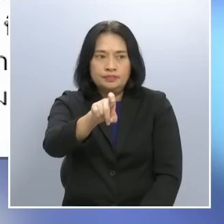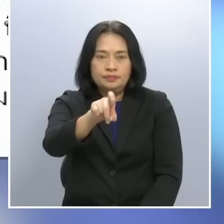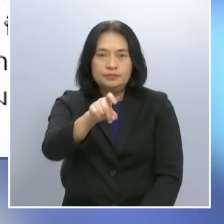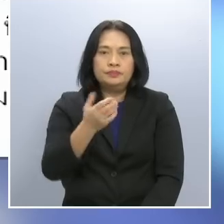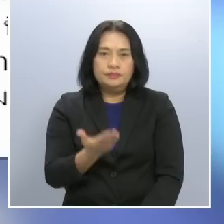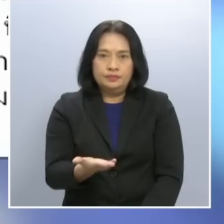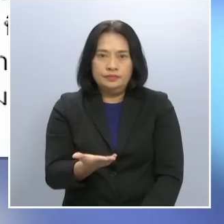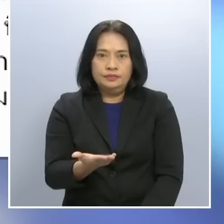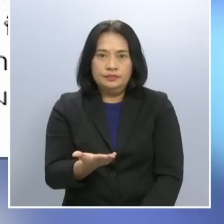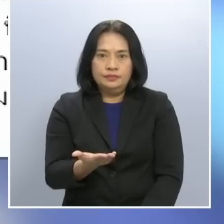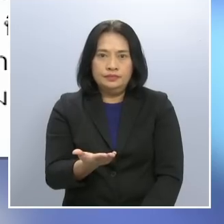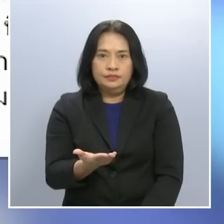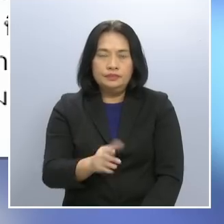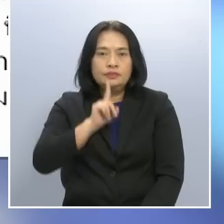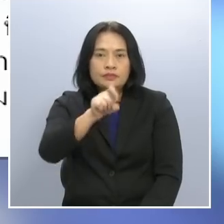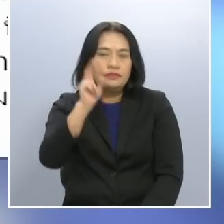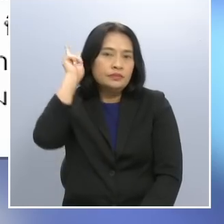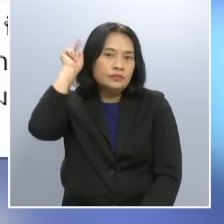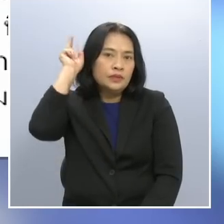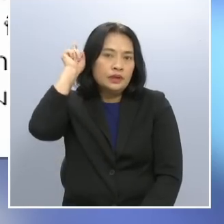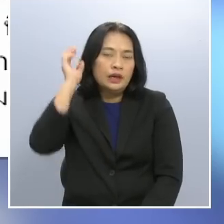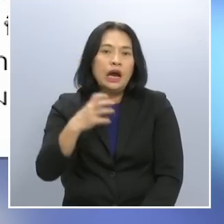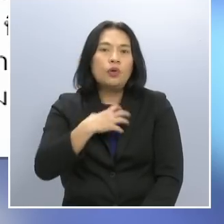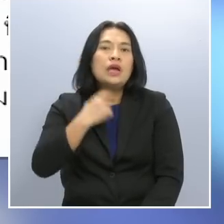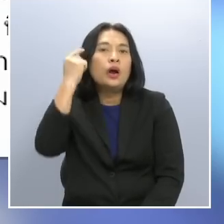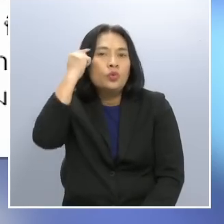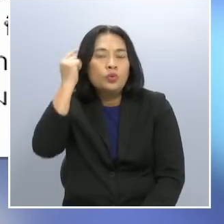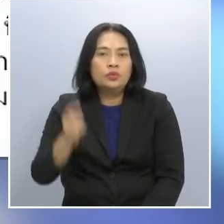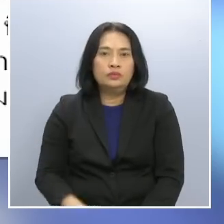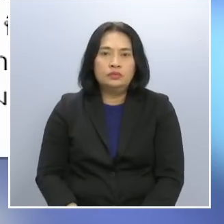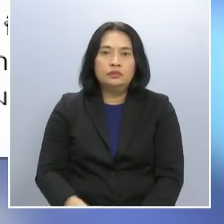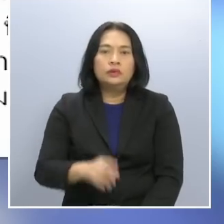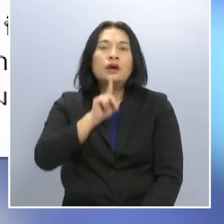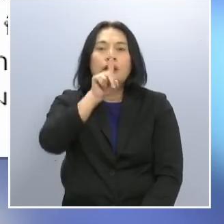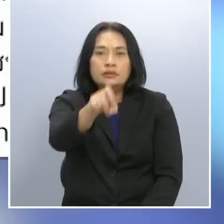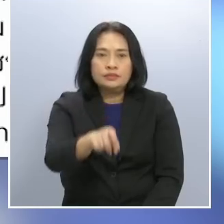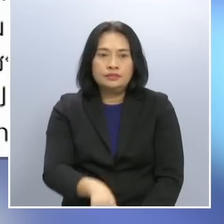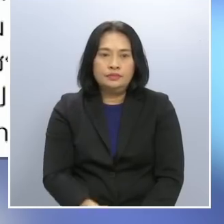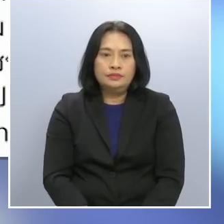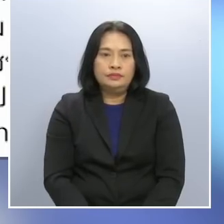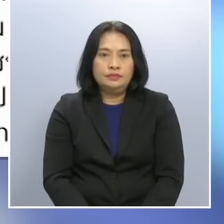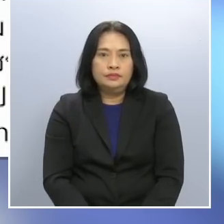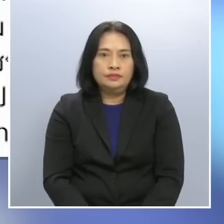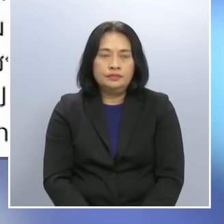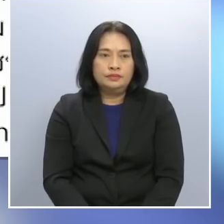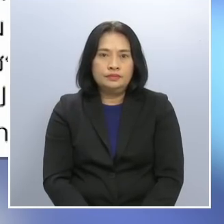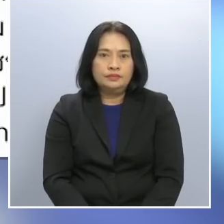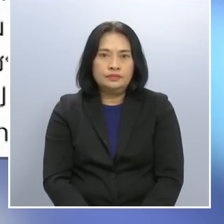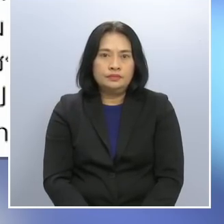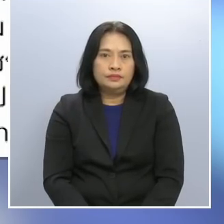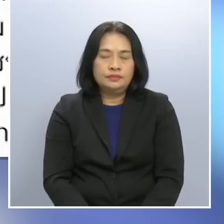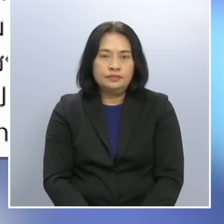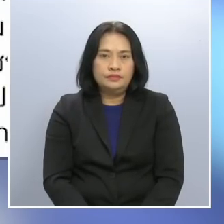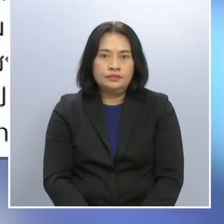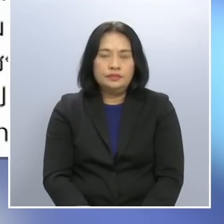ามในลักษณะเหมือนกับว่าทางผู้สื่อข่าวเนี่ยก็เหมือนกับเขาอยากจะรู้นะฮะแล้วที่สำคัญแกบอกว่าหลังจากที่มีการเซ็น